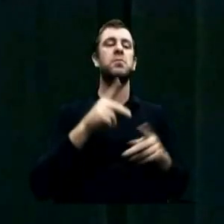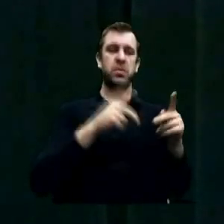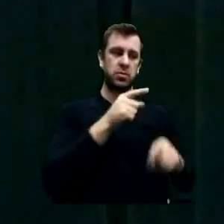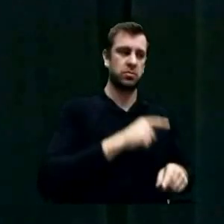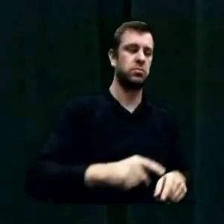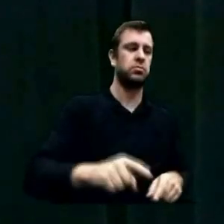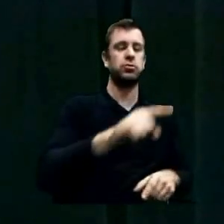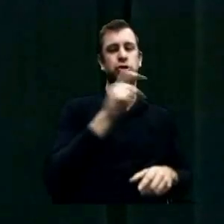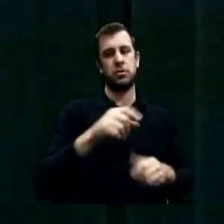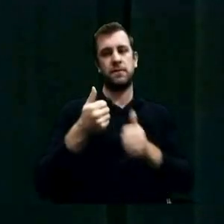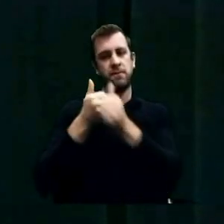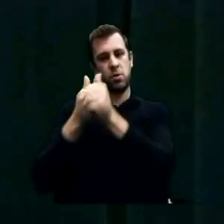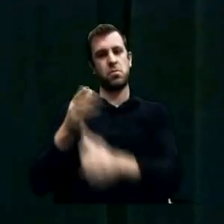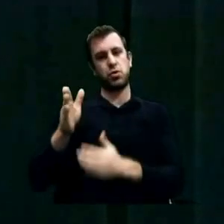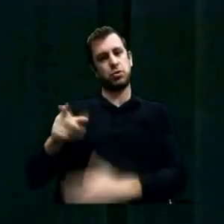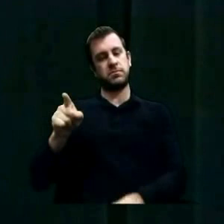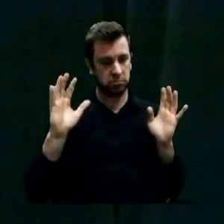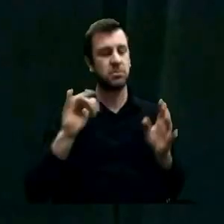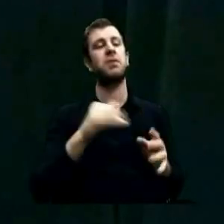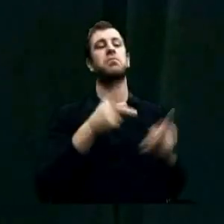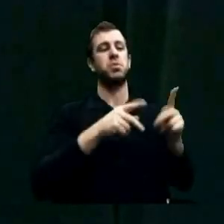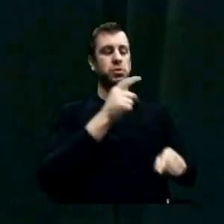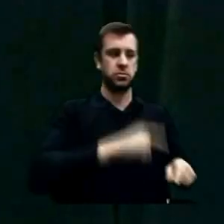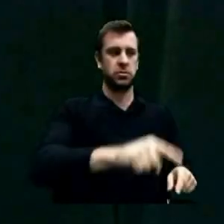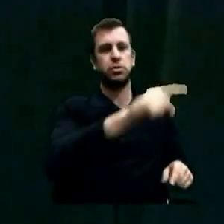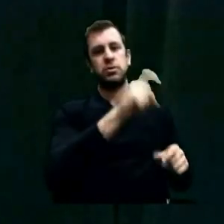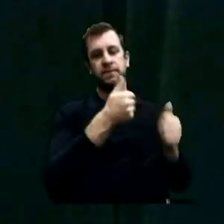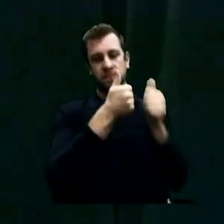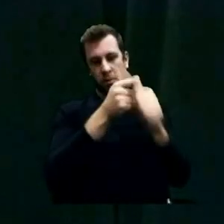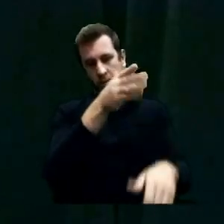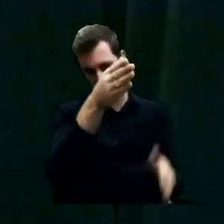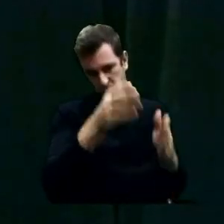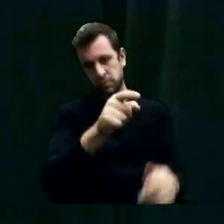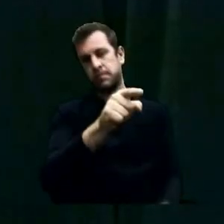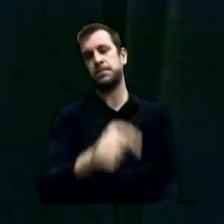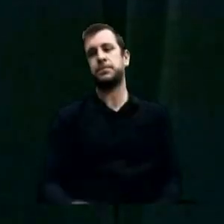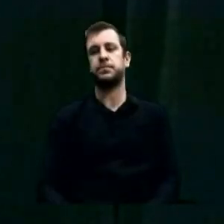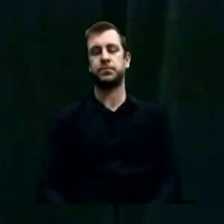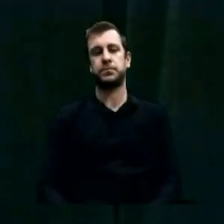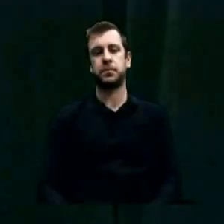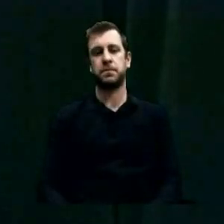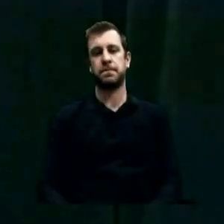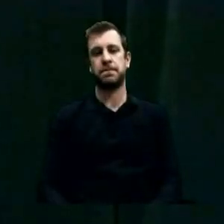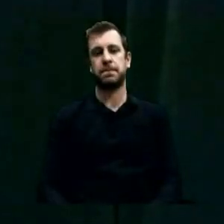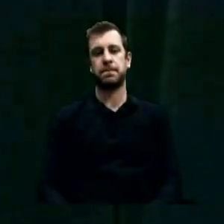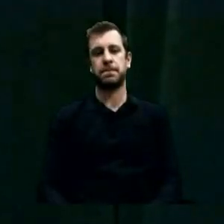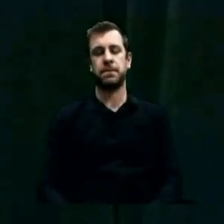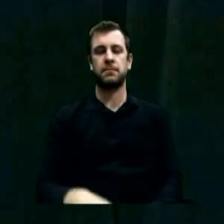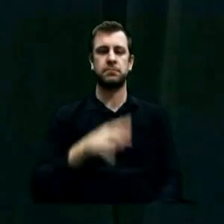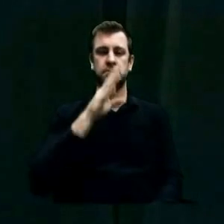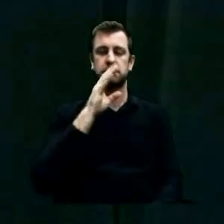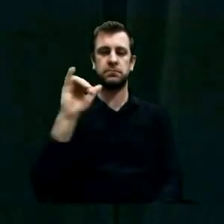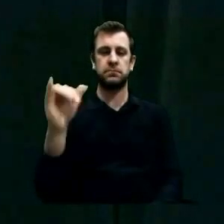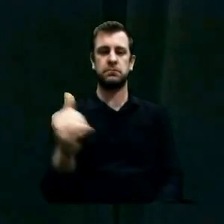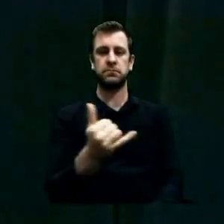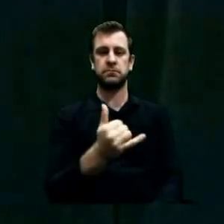do the taqleed of such a faqih. And this is where he ends by saying, وَذَلِكَ لَا يَكُونُ إِلَّا